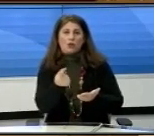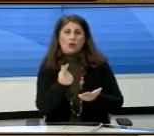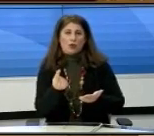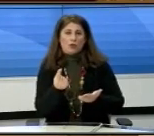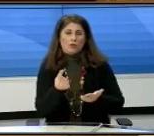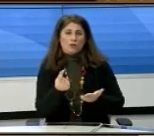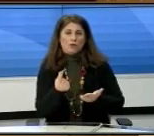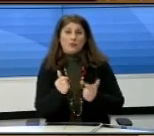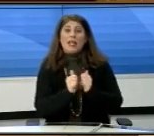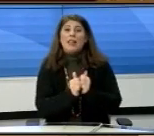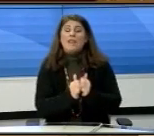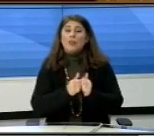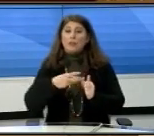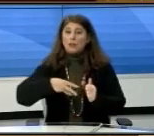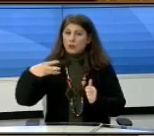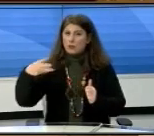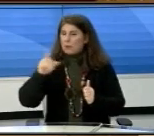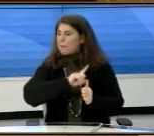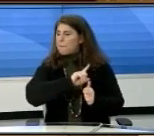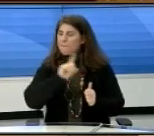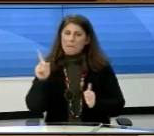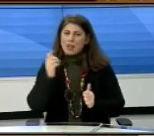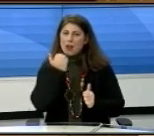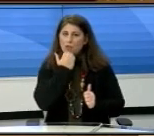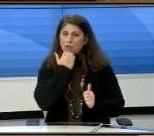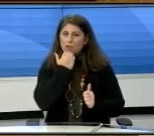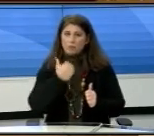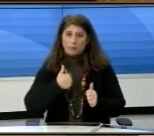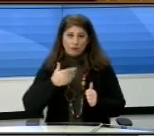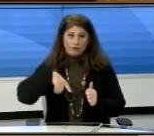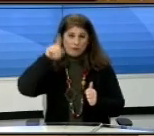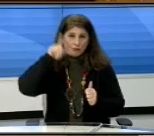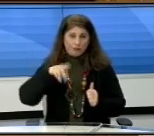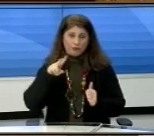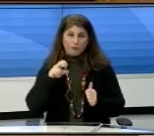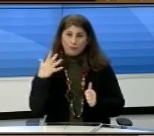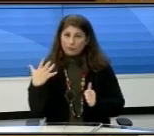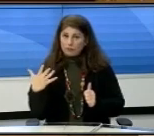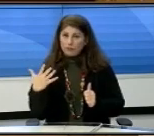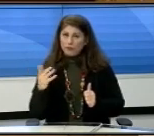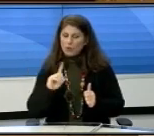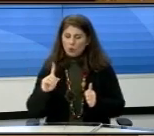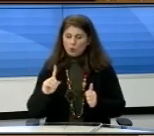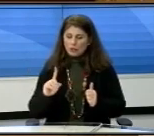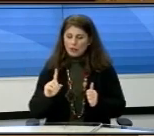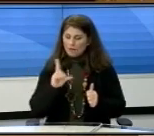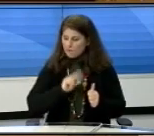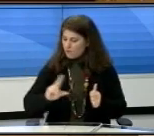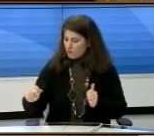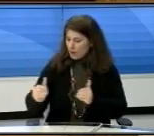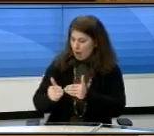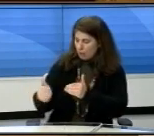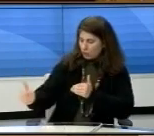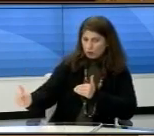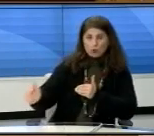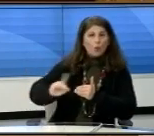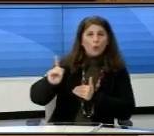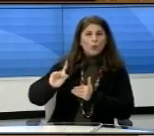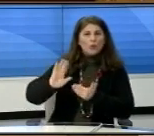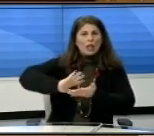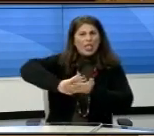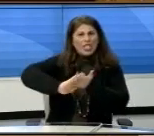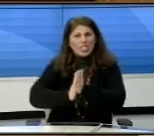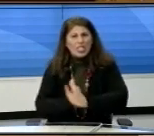Φίλοι του ΣΥΡΙΖΑ, μην κάνετε λάθος. Εμείς στο ΜΕΡΑ25 ούτε ίσες αποστάσεις κρατάμε, ούτε